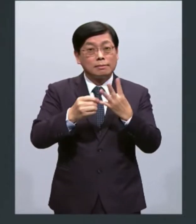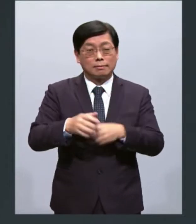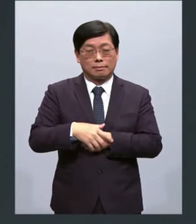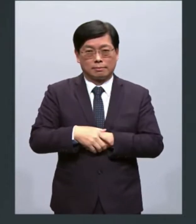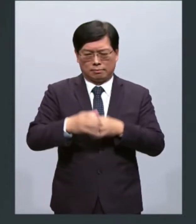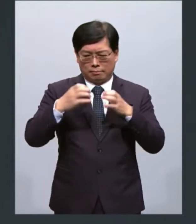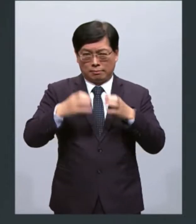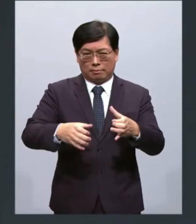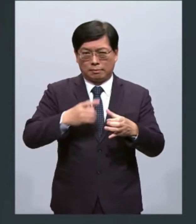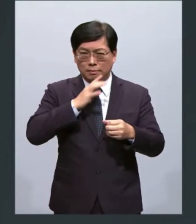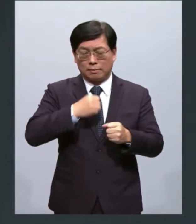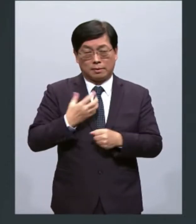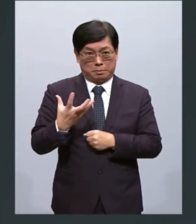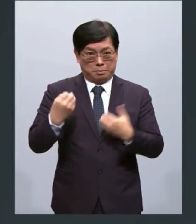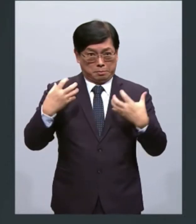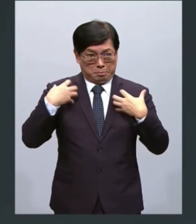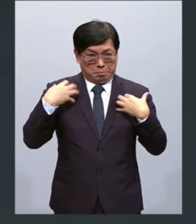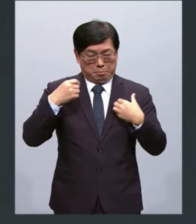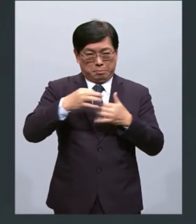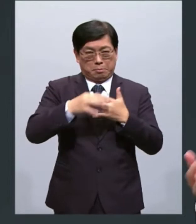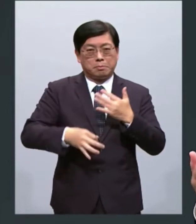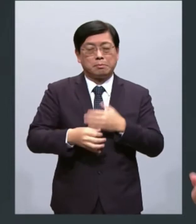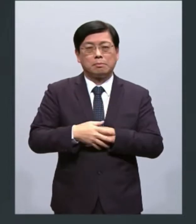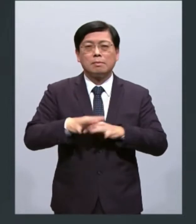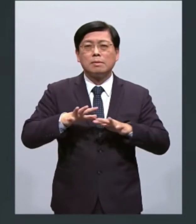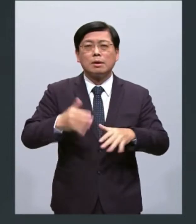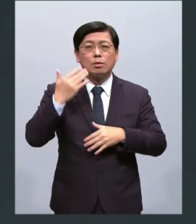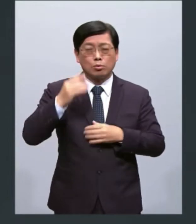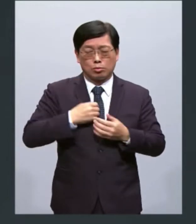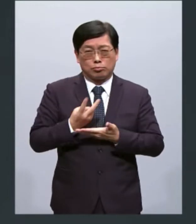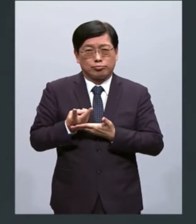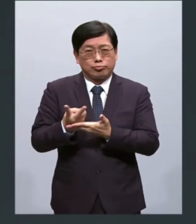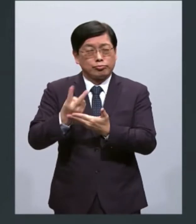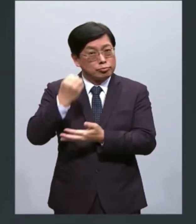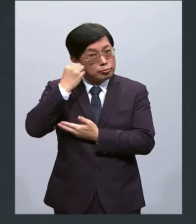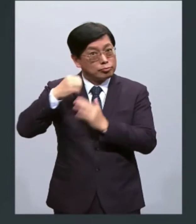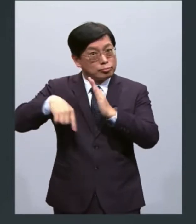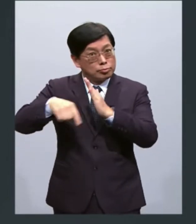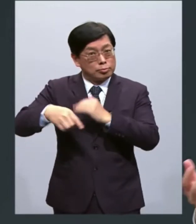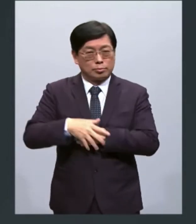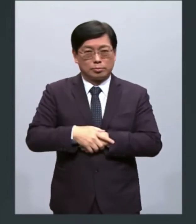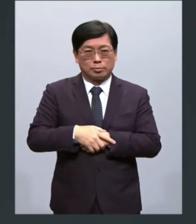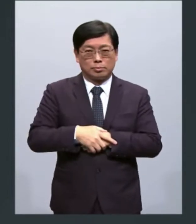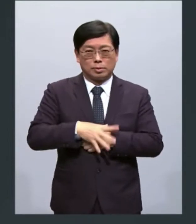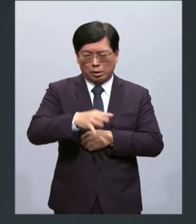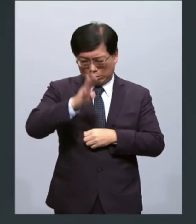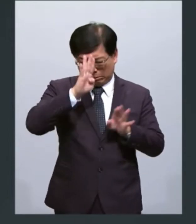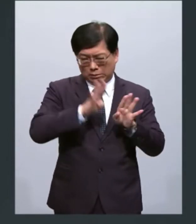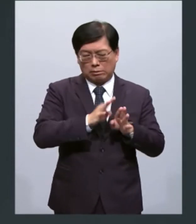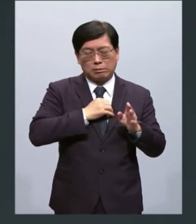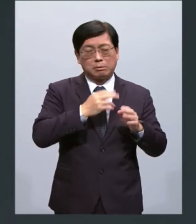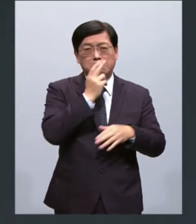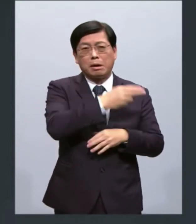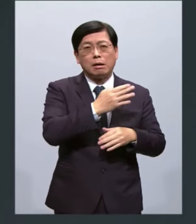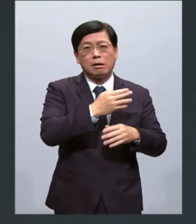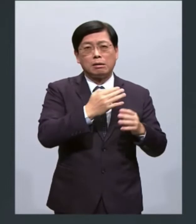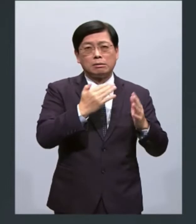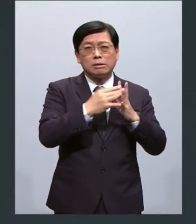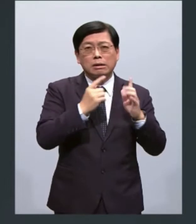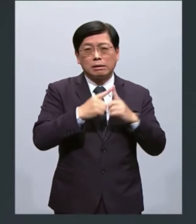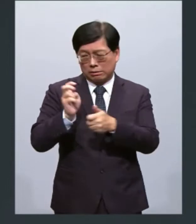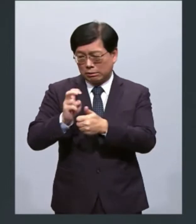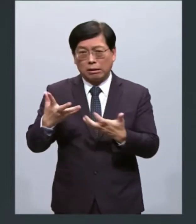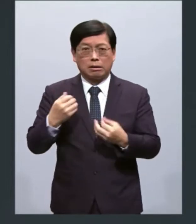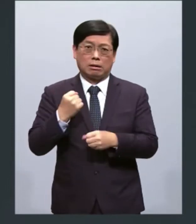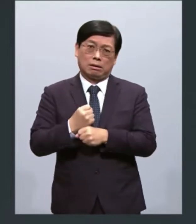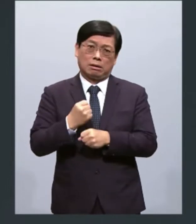立全责医护。现在如果有人住院了，家里就要有人请假去照顾他。问题是大家都在